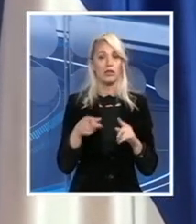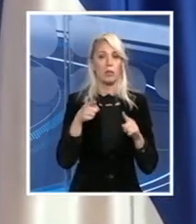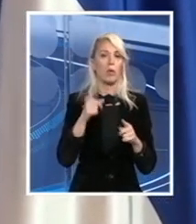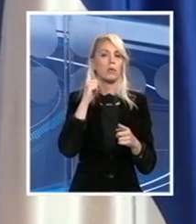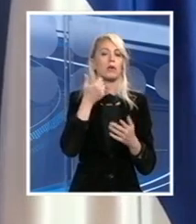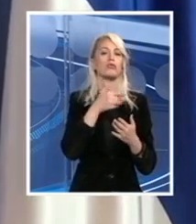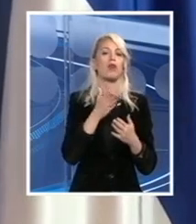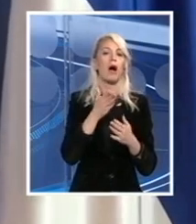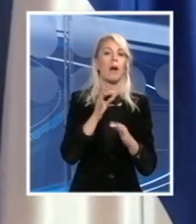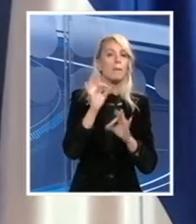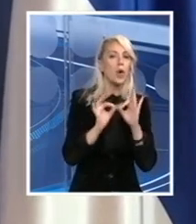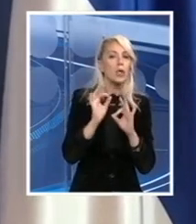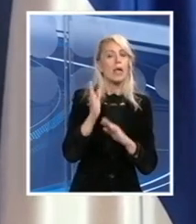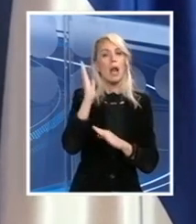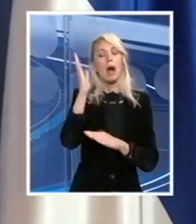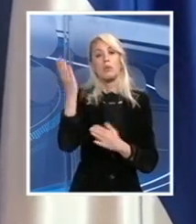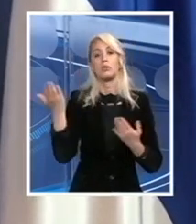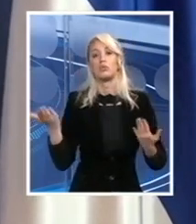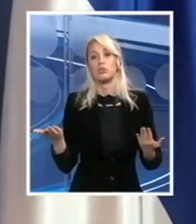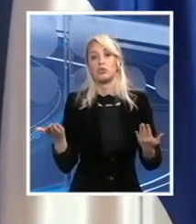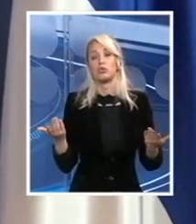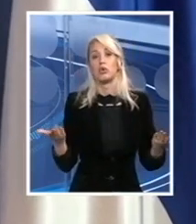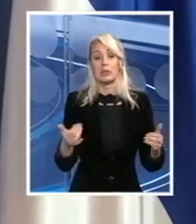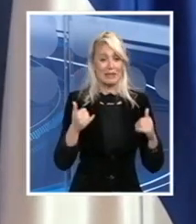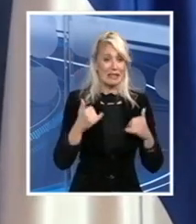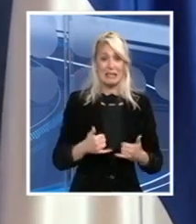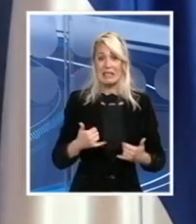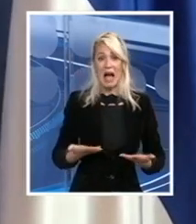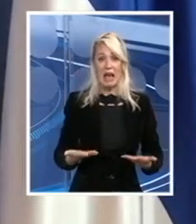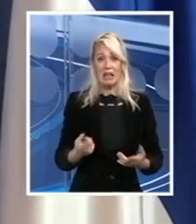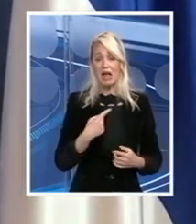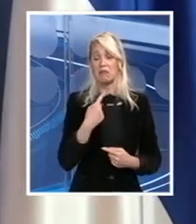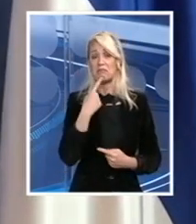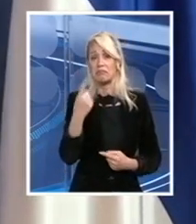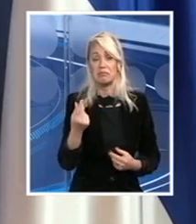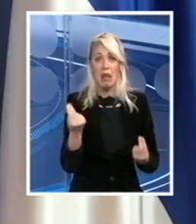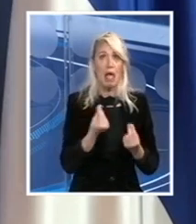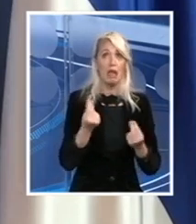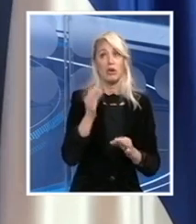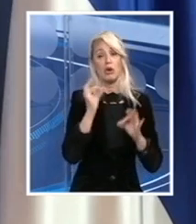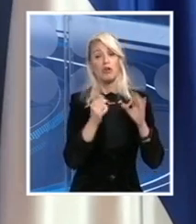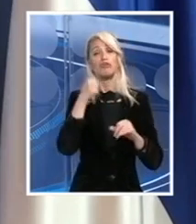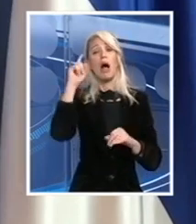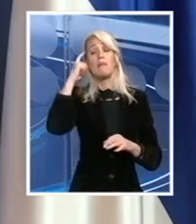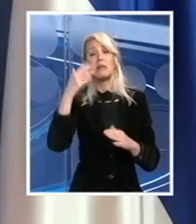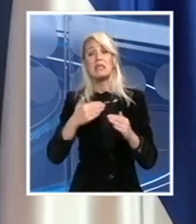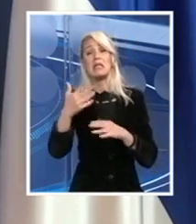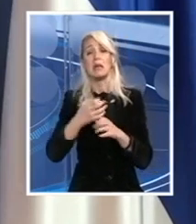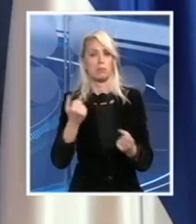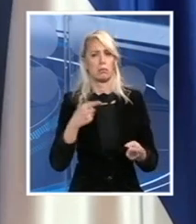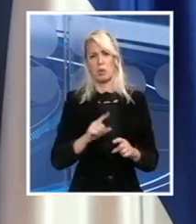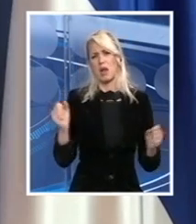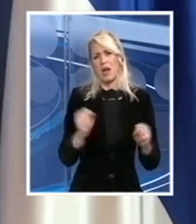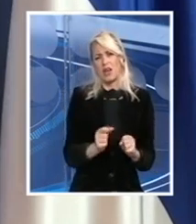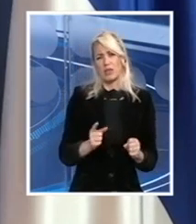predviđanja ili procene uopšte da dajemo. Ovo sada dati neku procenu bilo bi neozbiljno,